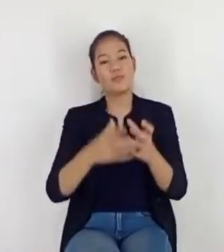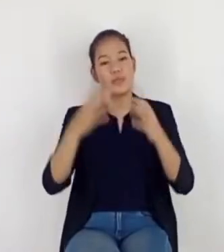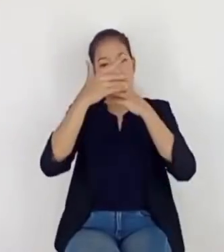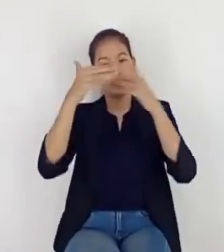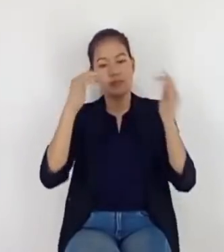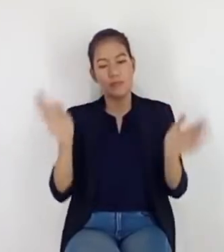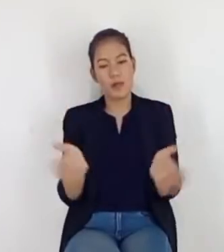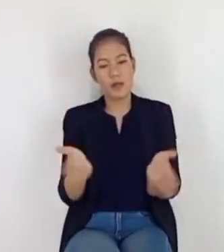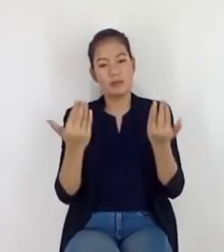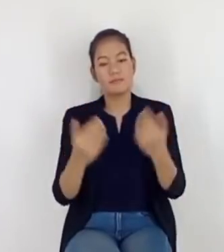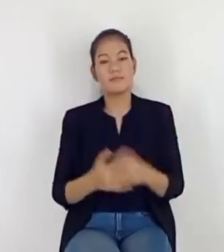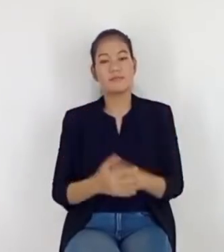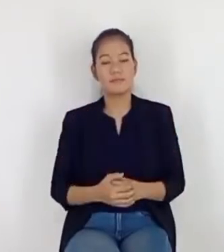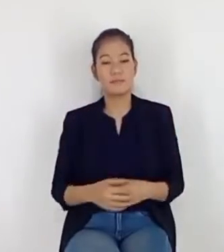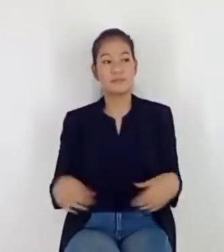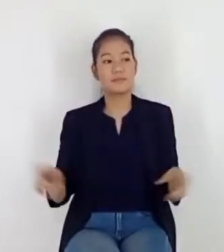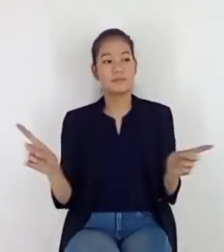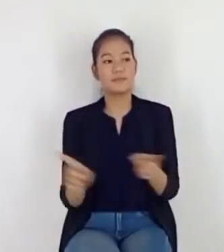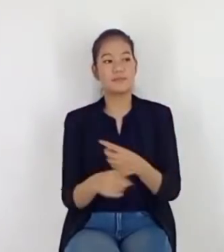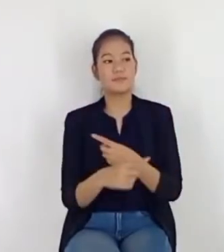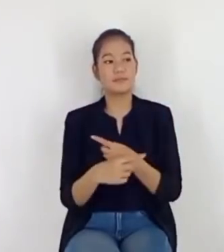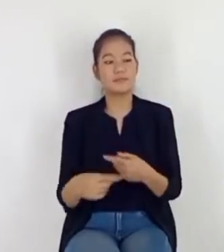bumi.